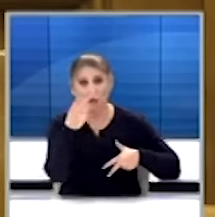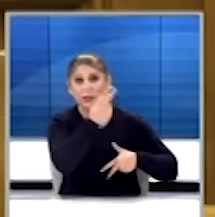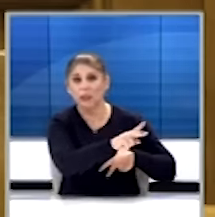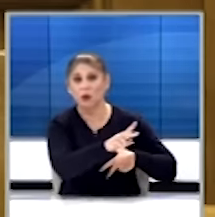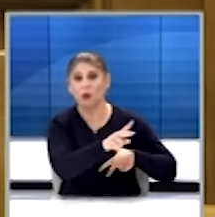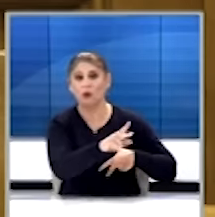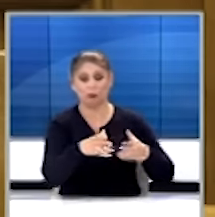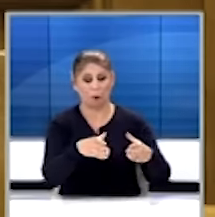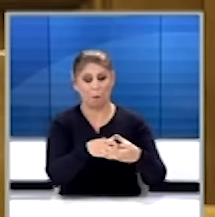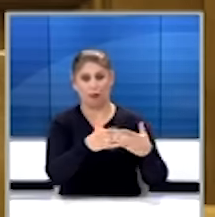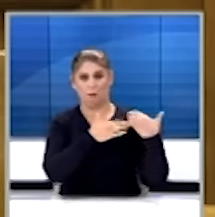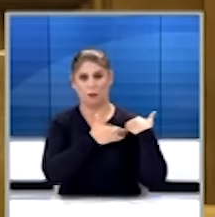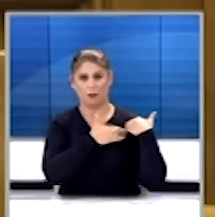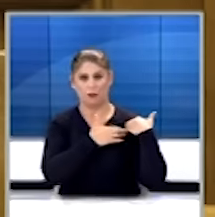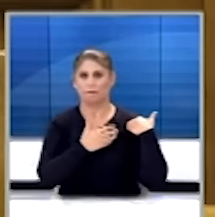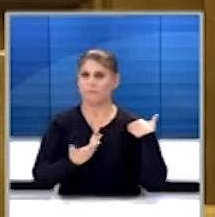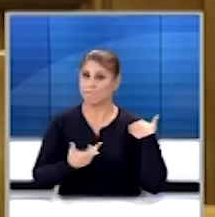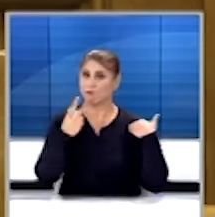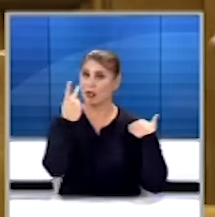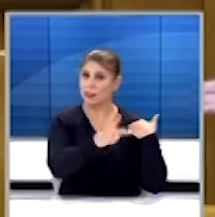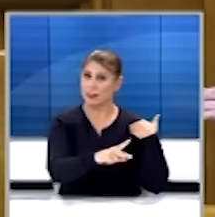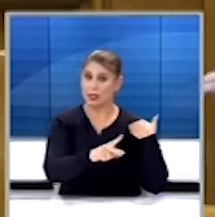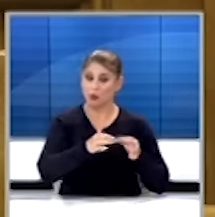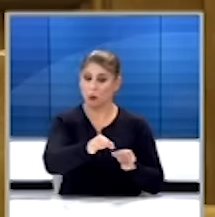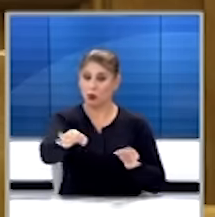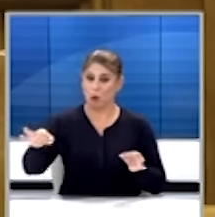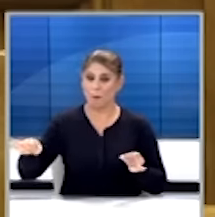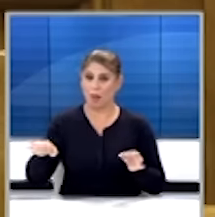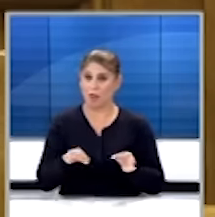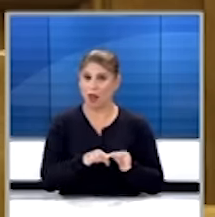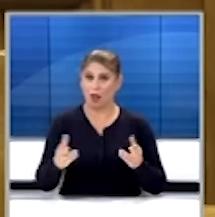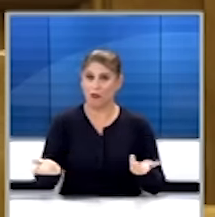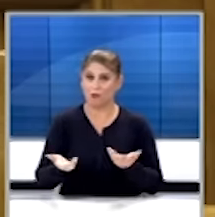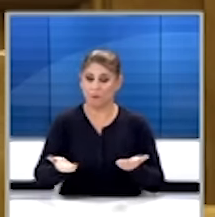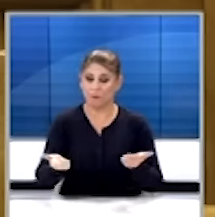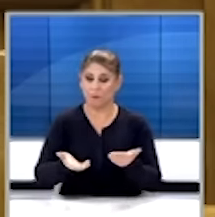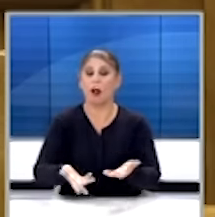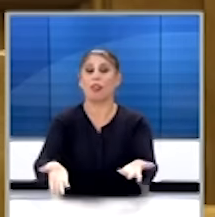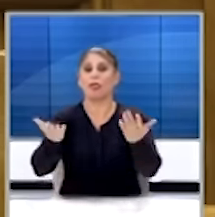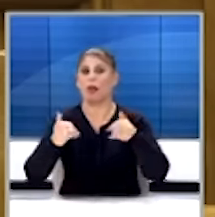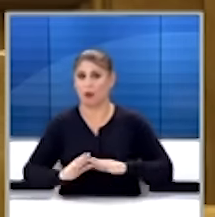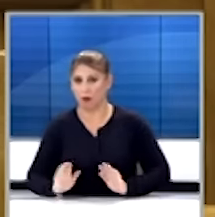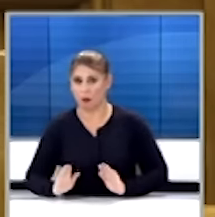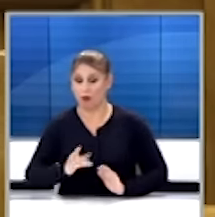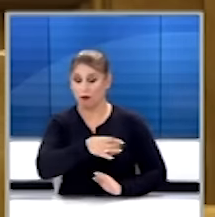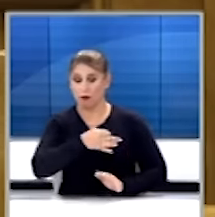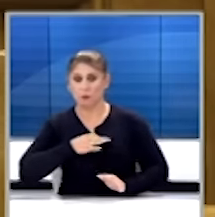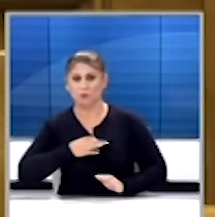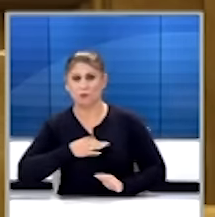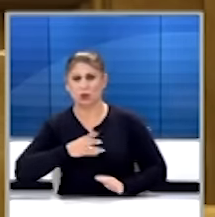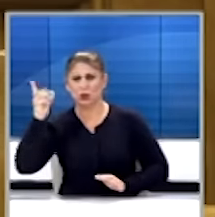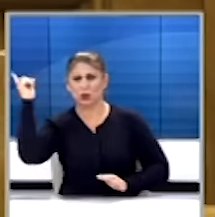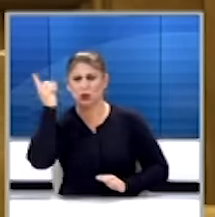τομέα ευθύνης, δηλαδή για τα δικά του οικόπεδα που μένουν ακαθάριστα. Να μας μιλήσετε για τους τόνους